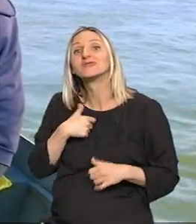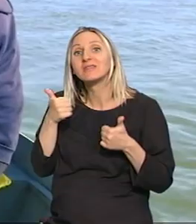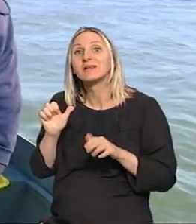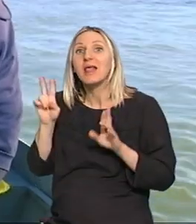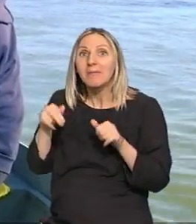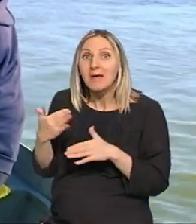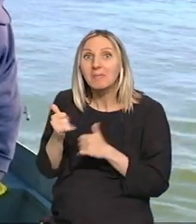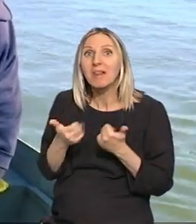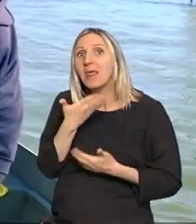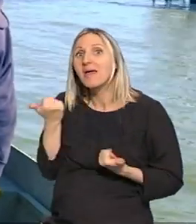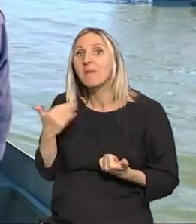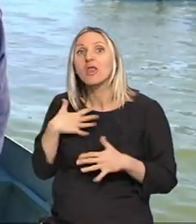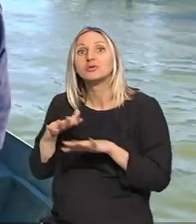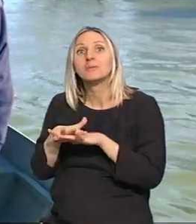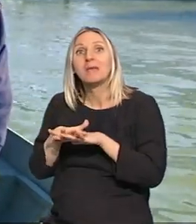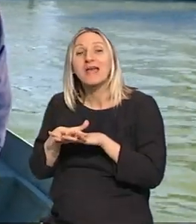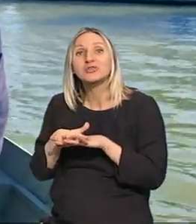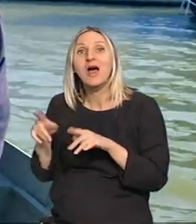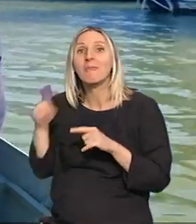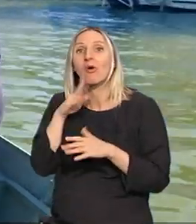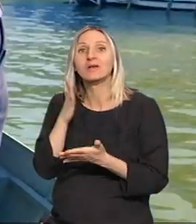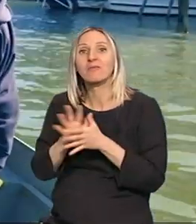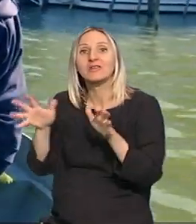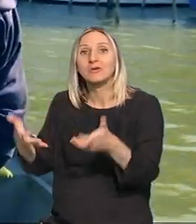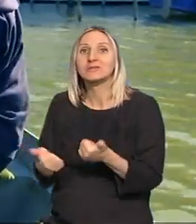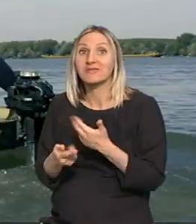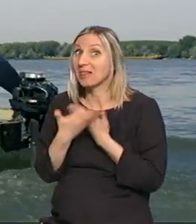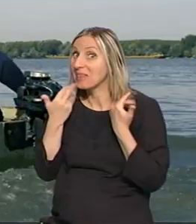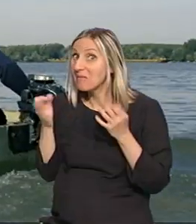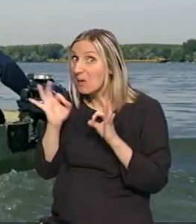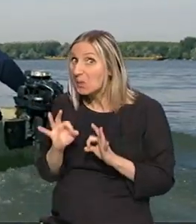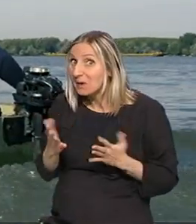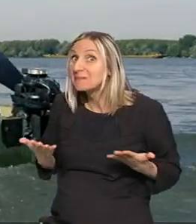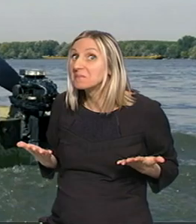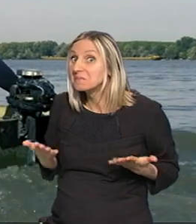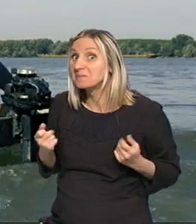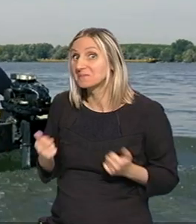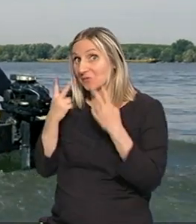Da li ima nešto u tim našim mrežama koje smo postavili ili nema?